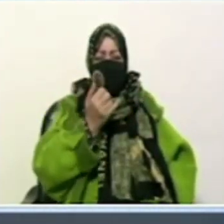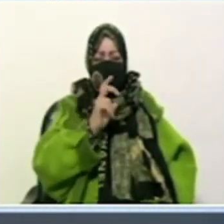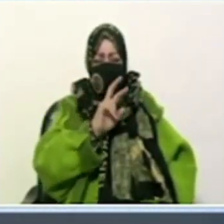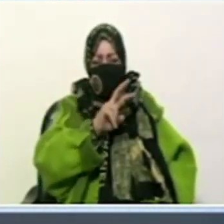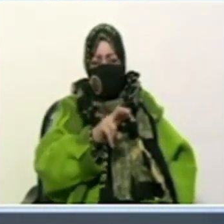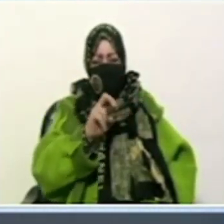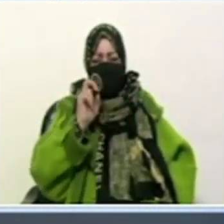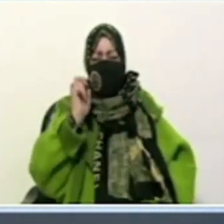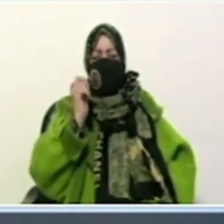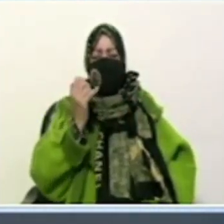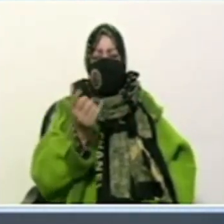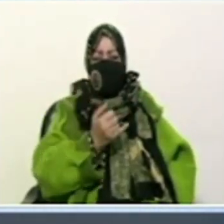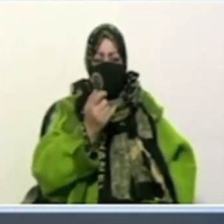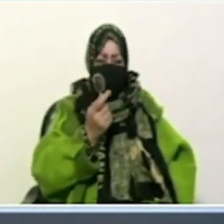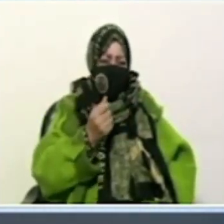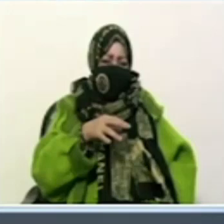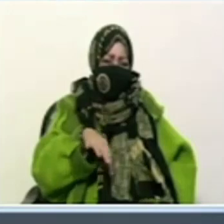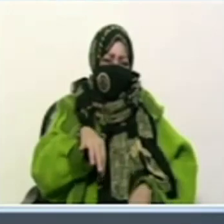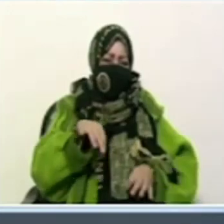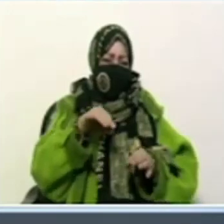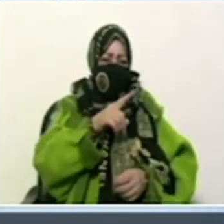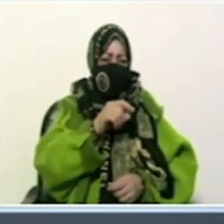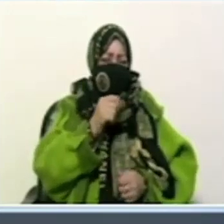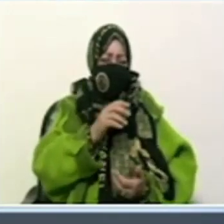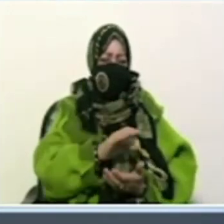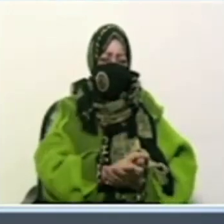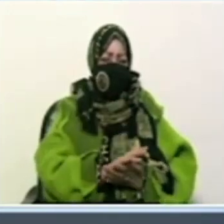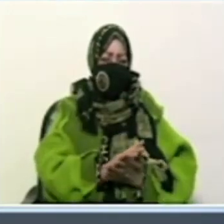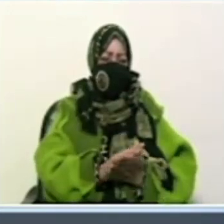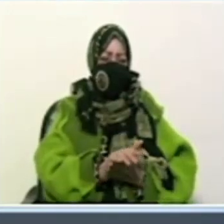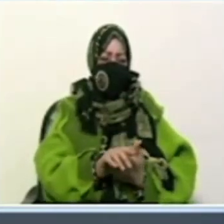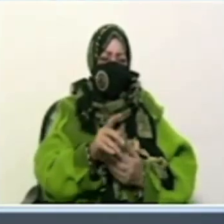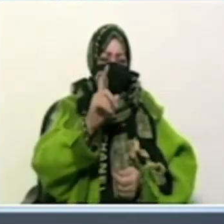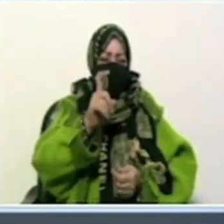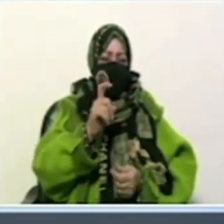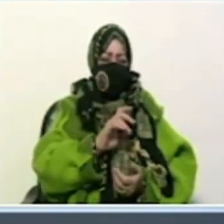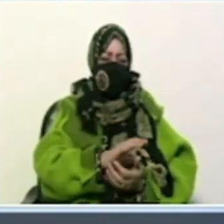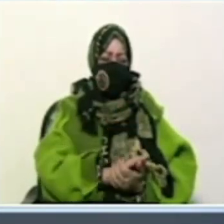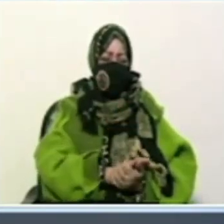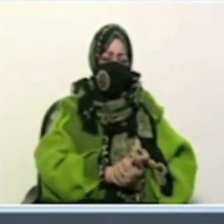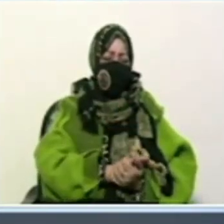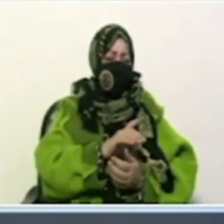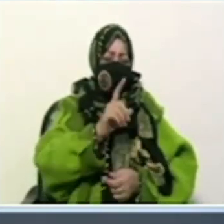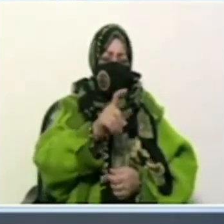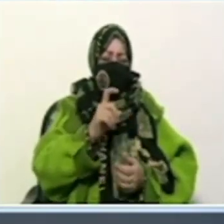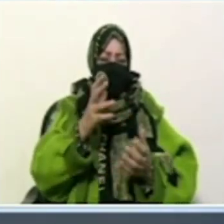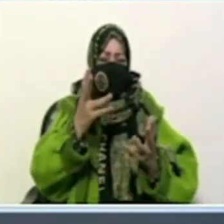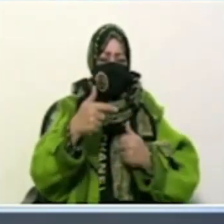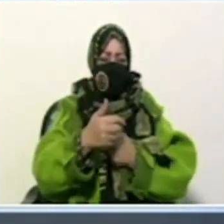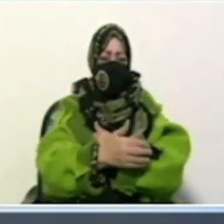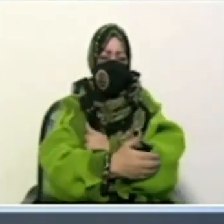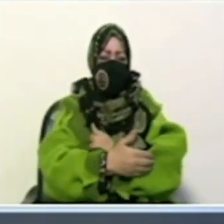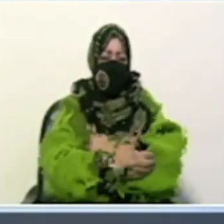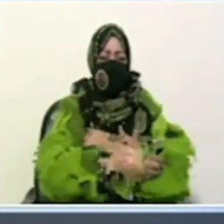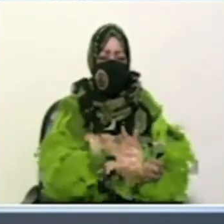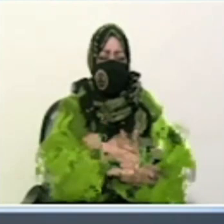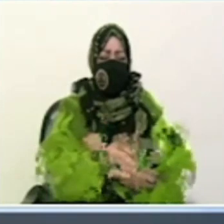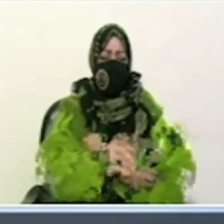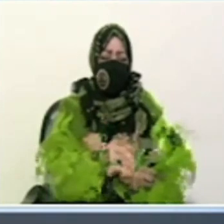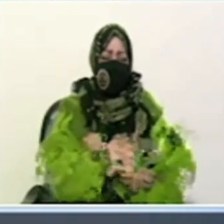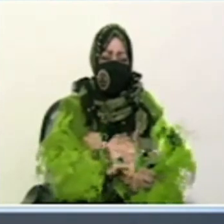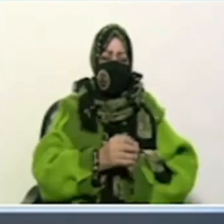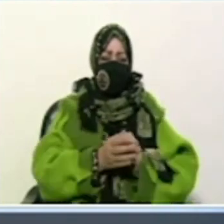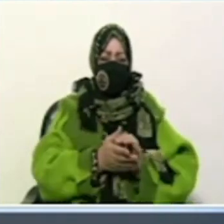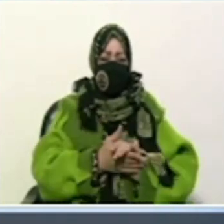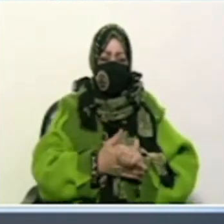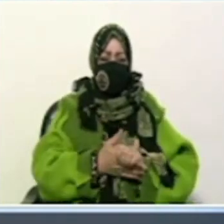تجب فيه زكاة ولا لا؟ قلنا نعم، هنا المبلغ هذا بالإمكان أن يتصرف فيه، يعني ولو ببعض